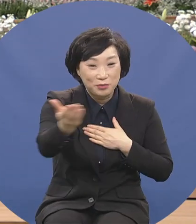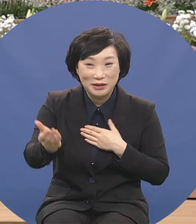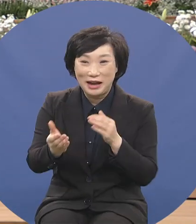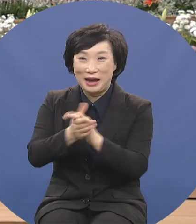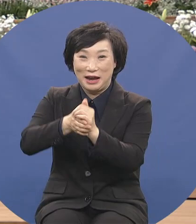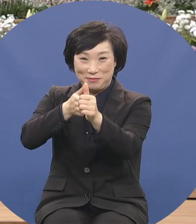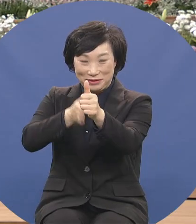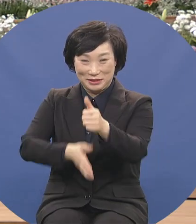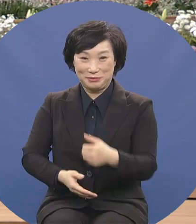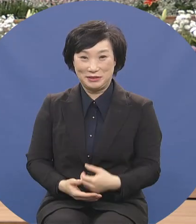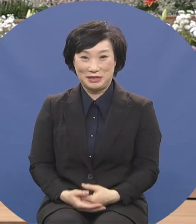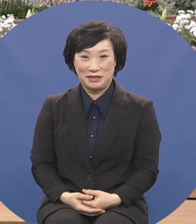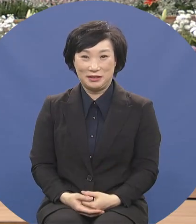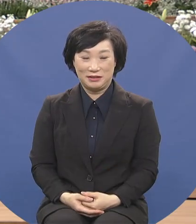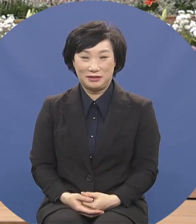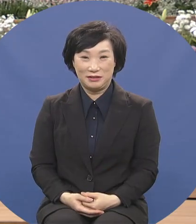합시다.